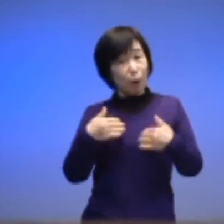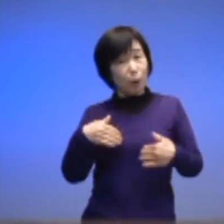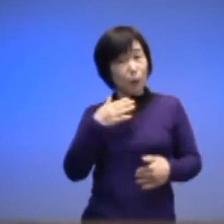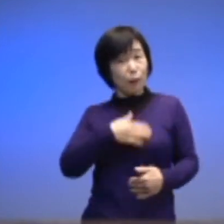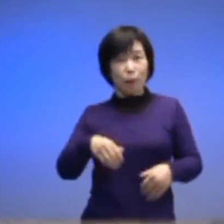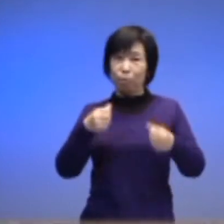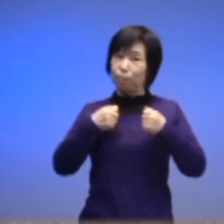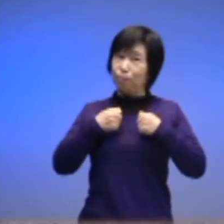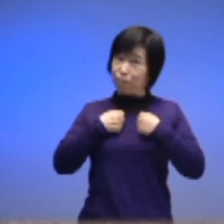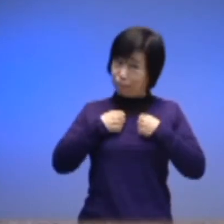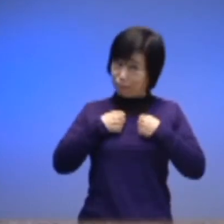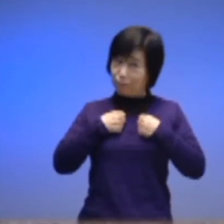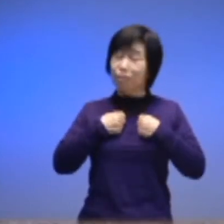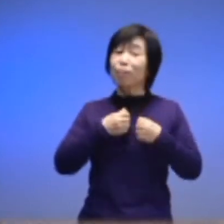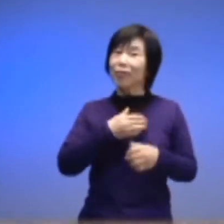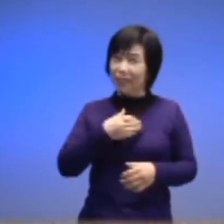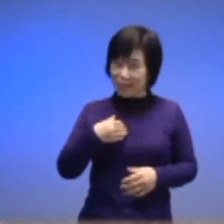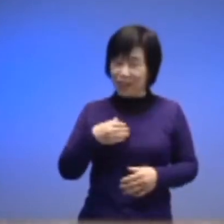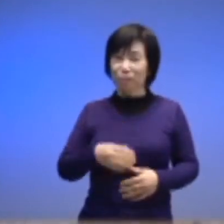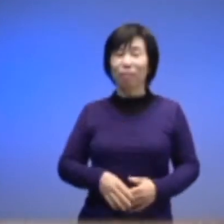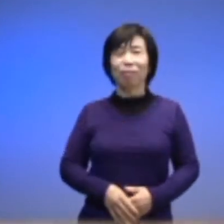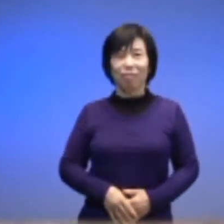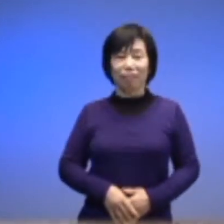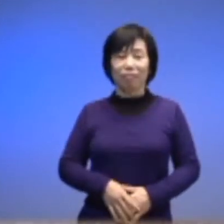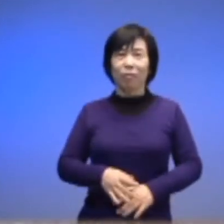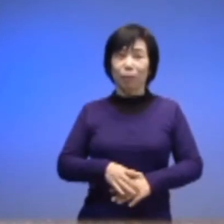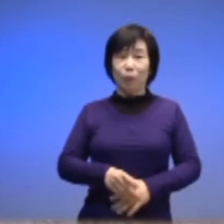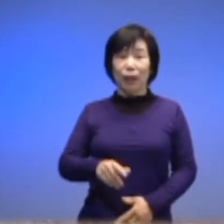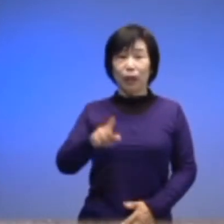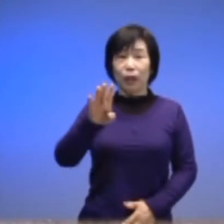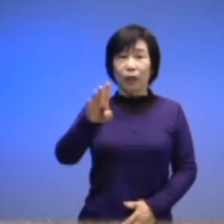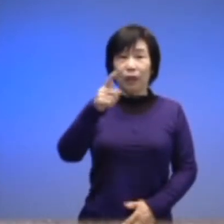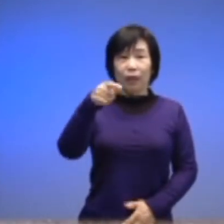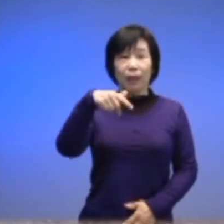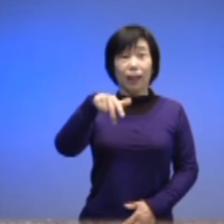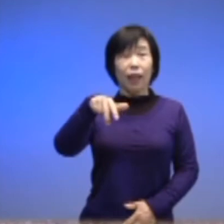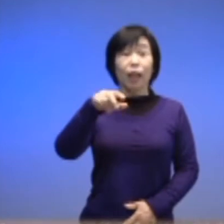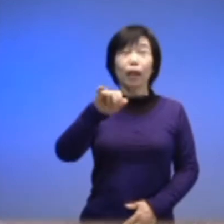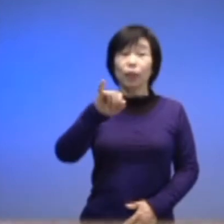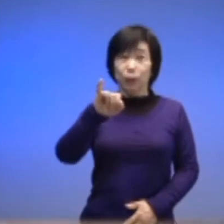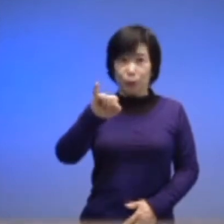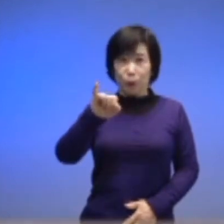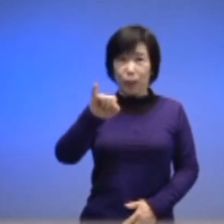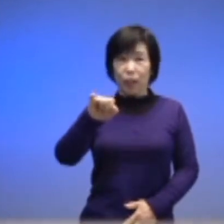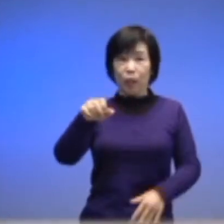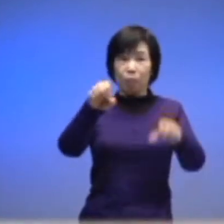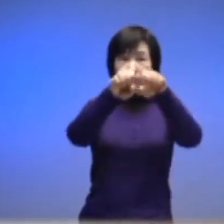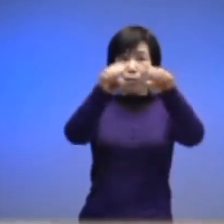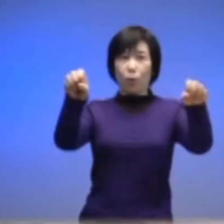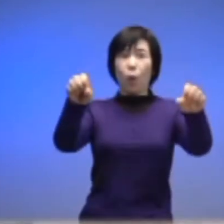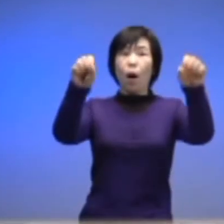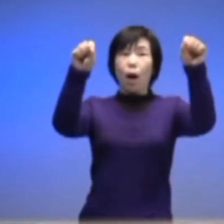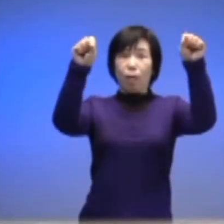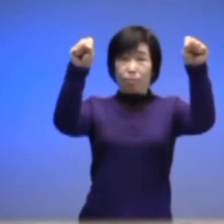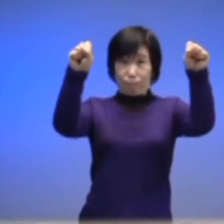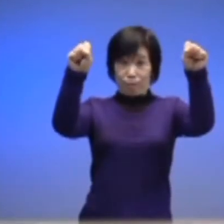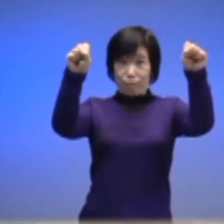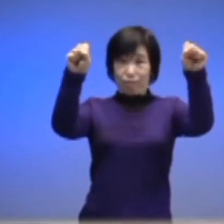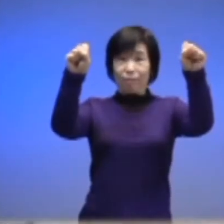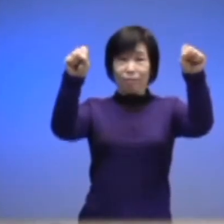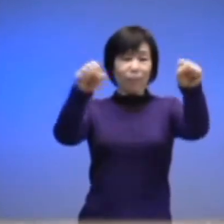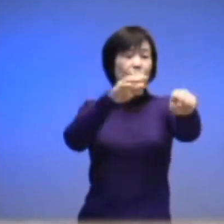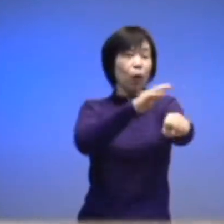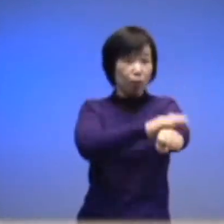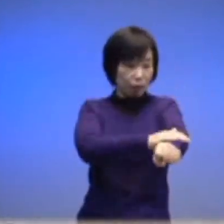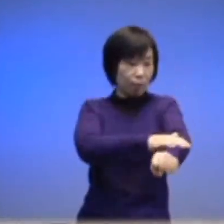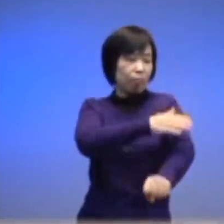ますね。まずは懸垂パワー。このバーにぶら下がって腕や肩、背筋